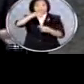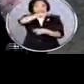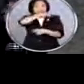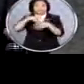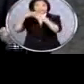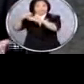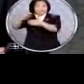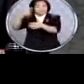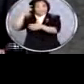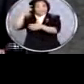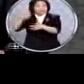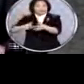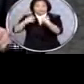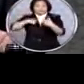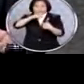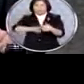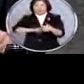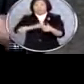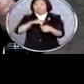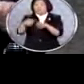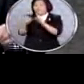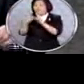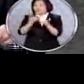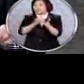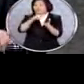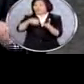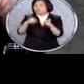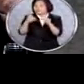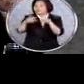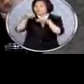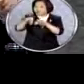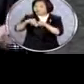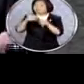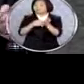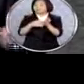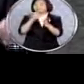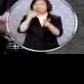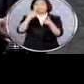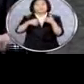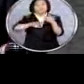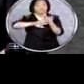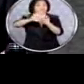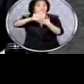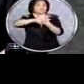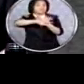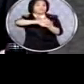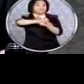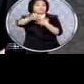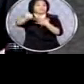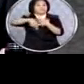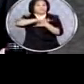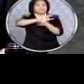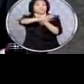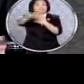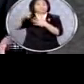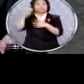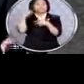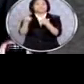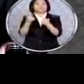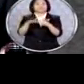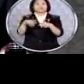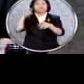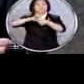国大陆确实有诚意，让我们透过 ECFA 也能够跟其他的这些重要的国家，包